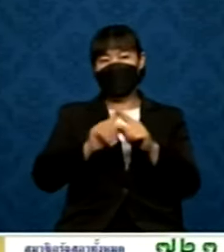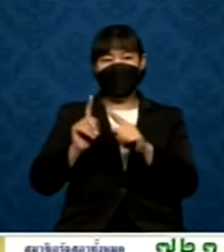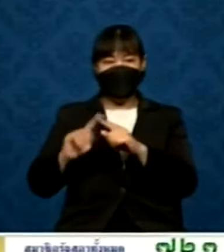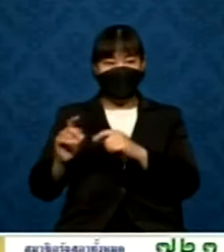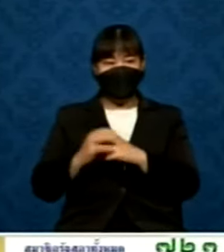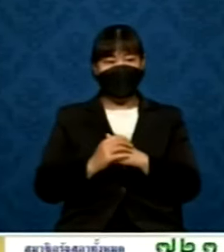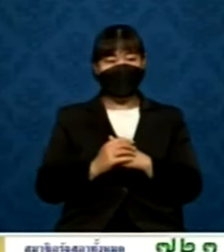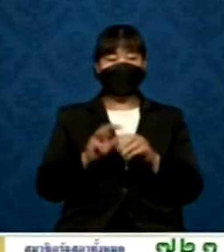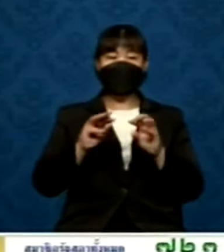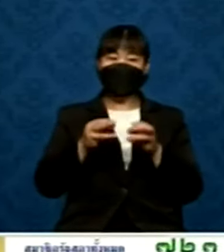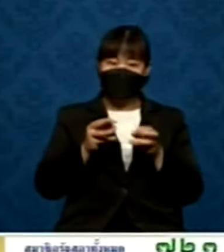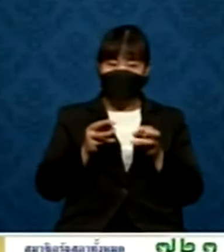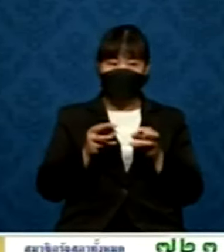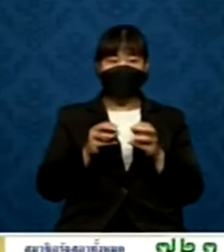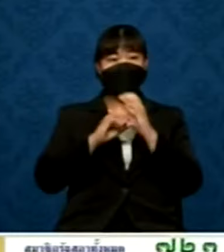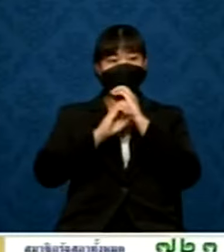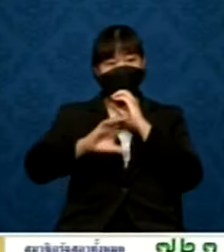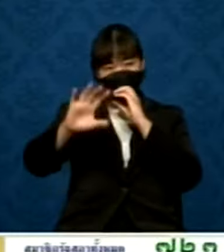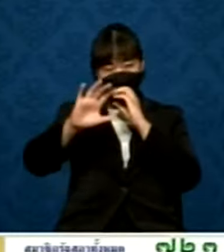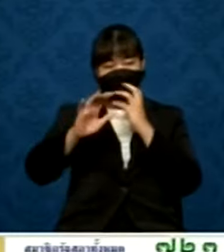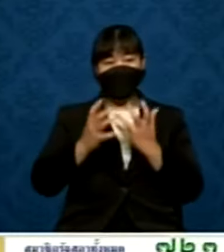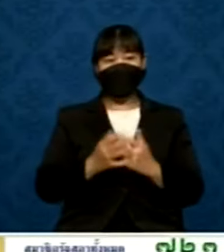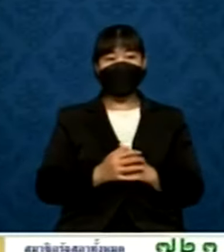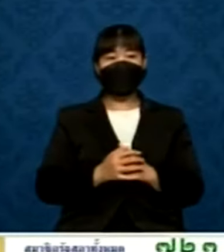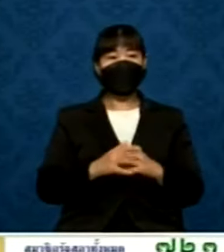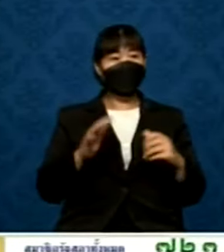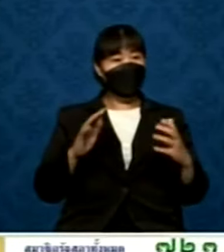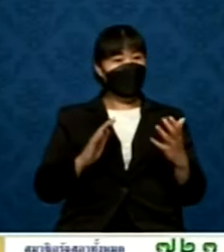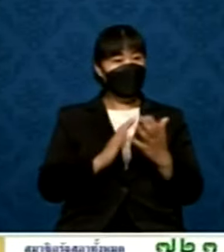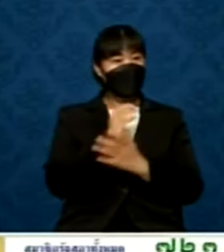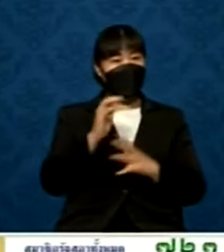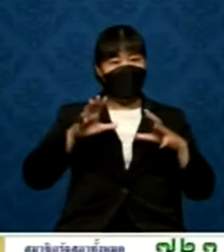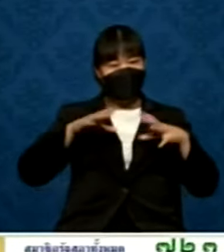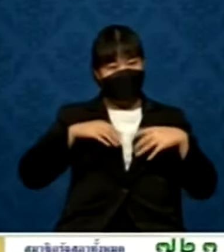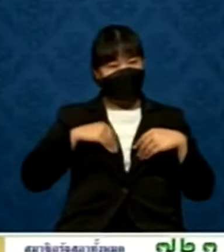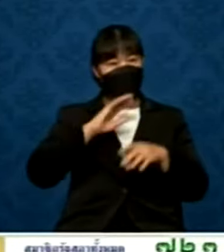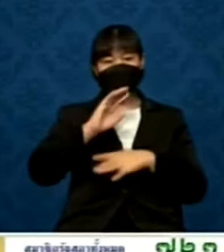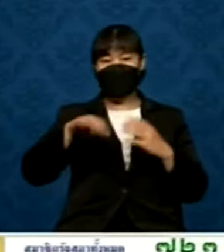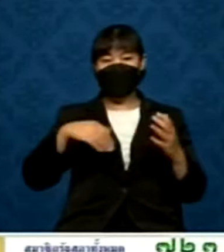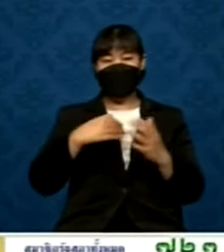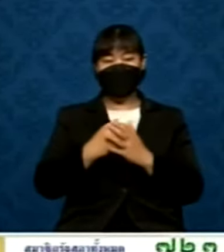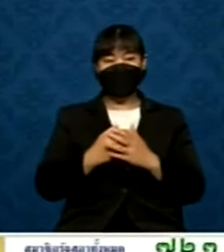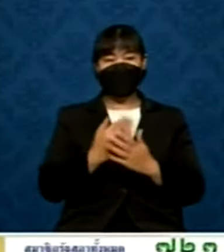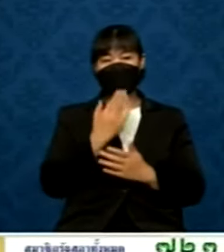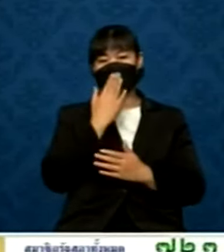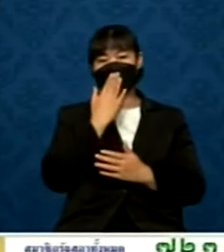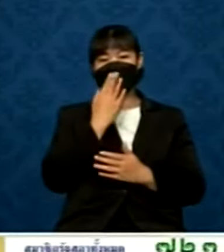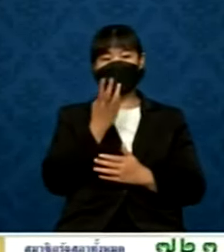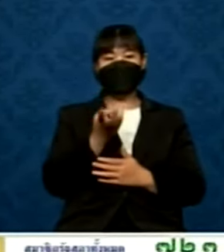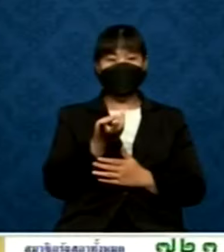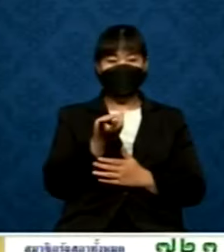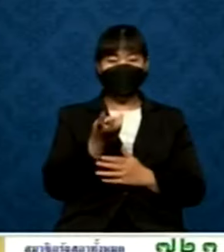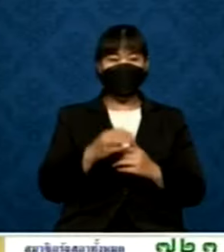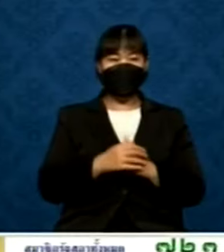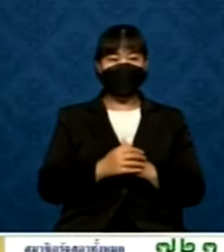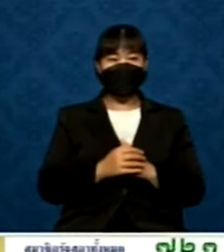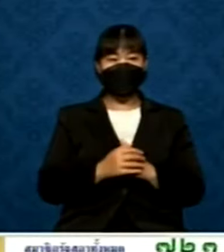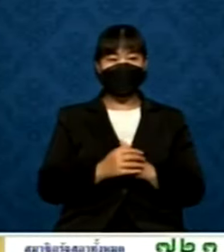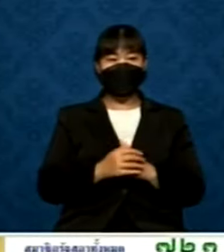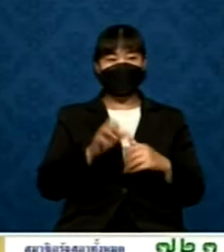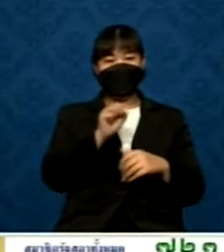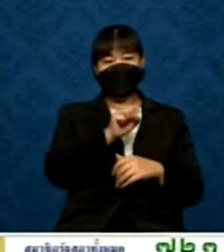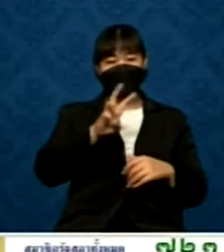นความถี่เห็นด้วยเกือบทั้งหมดนะฮะอาจจะมีงดออกเสียงบ้างมีเพียงฉบับเดียวเท่านั้นครับที่มีวุฒิสภาไม่เห็นด้วย